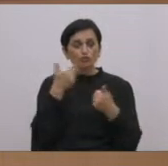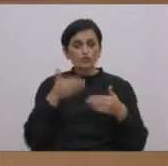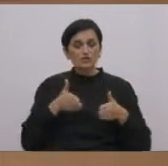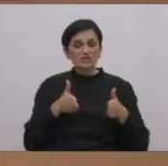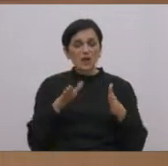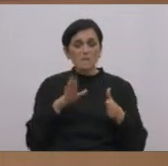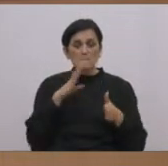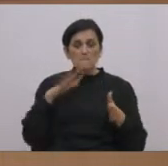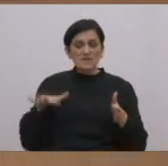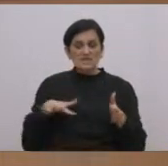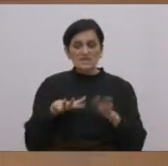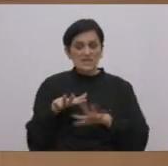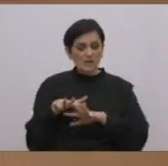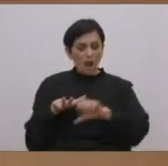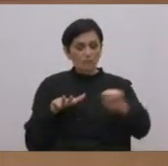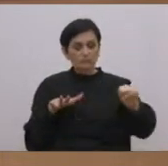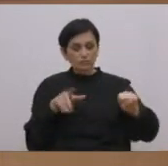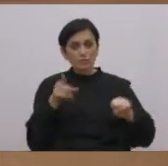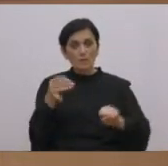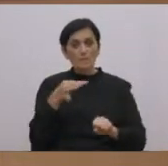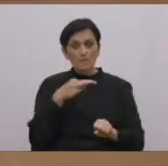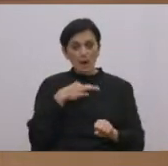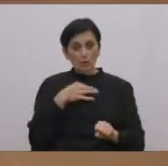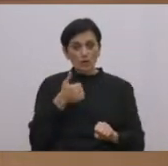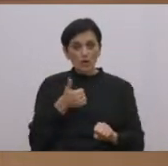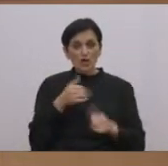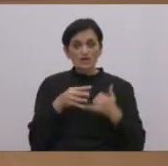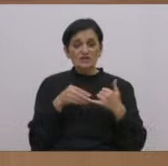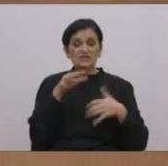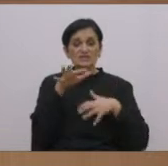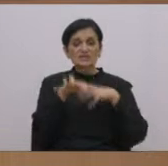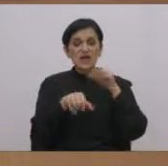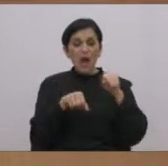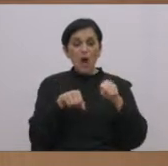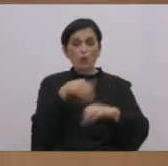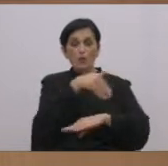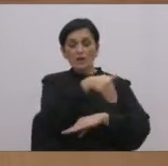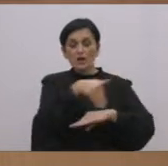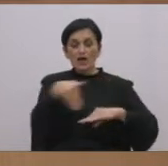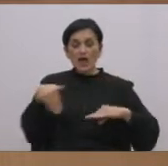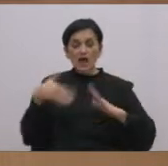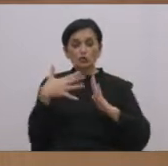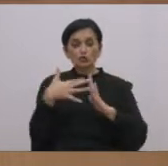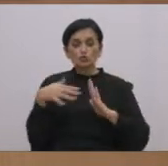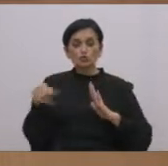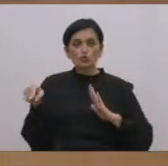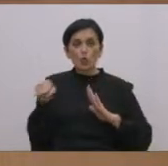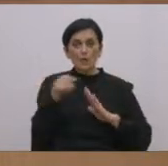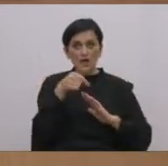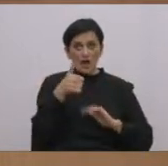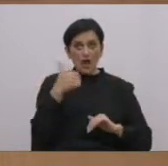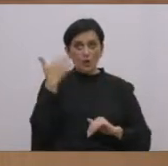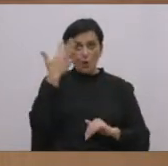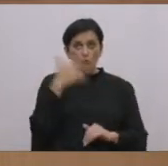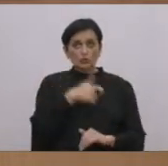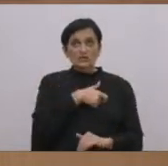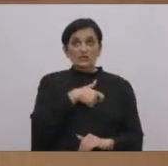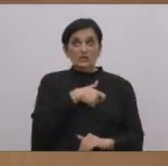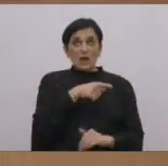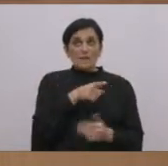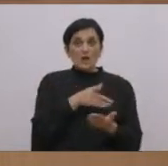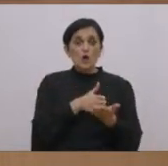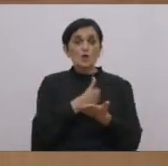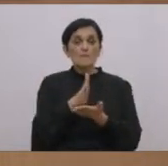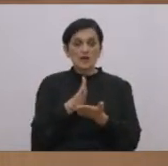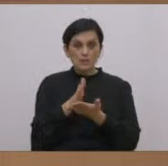ამ დინარეს, ამაზეც თუ მექნება თქვენგან პასუხი კარგია და საოკუპაციო ხასთან დაკავშირებულ სოფლებზე კარგია, რომ ოცნების დეპუტატებმა ამ